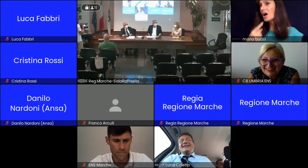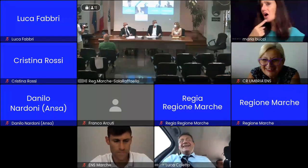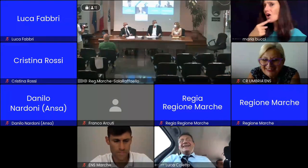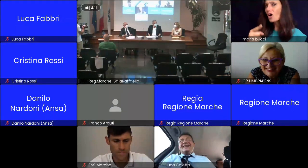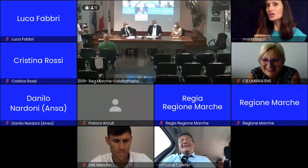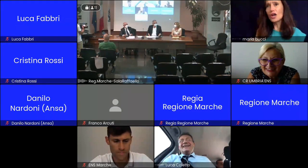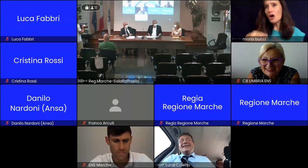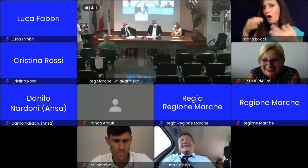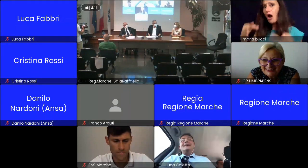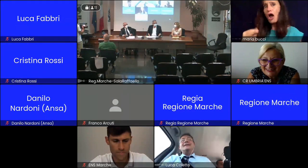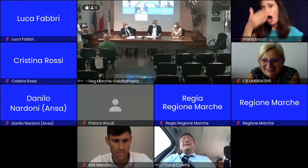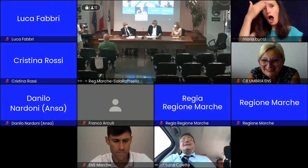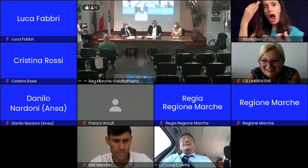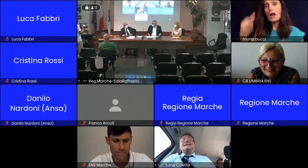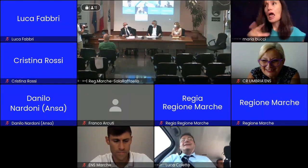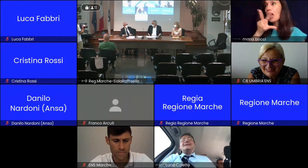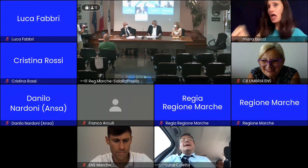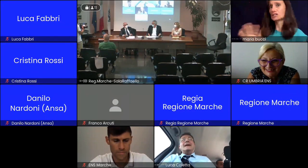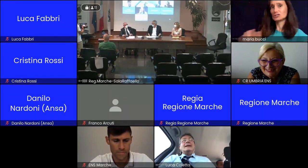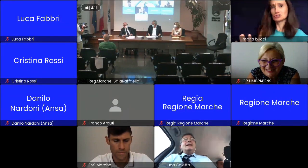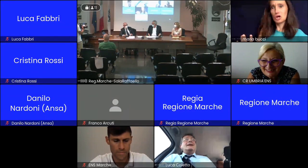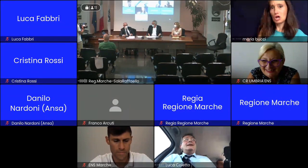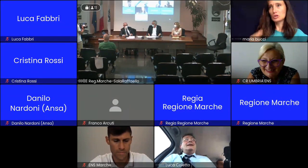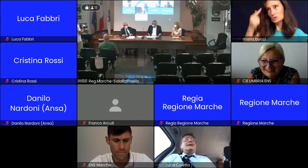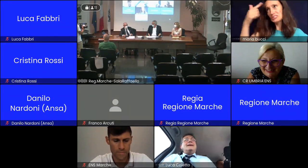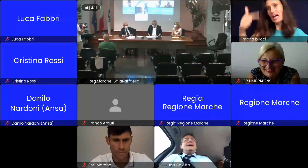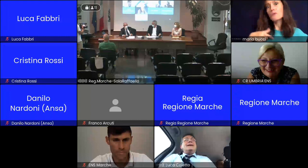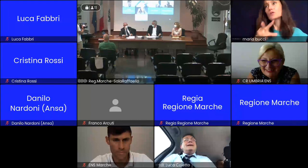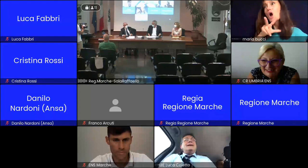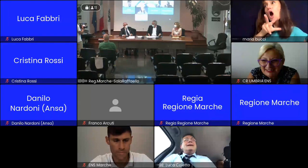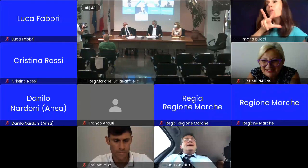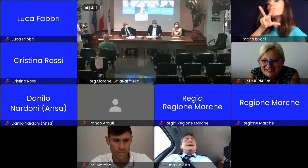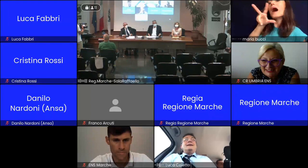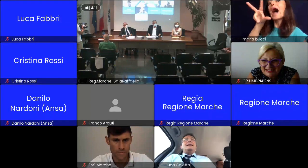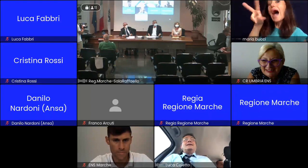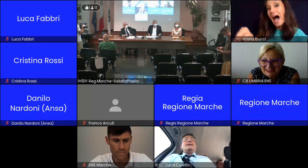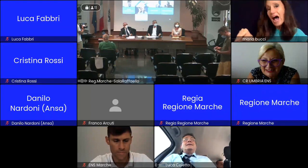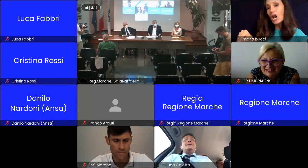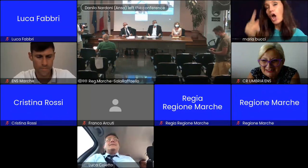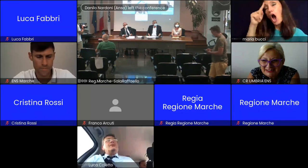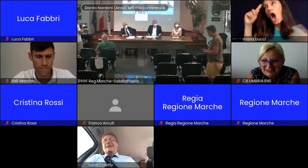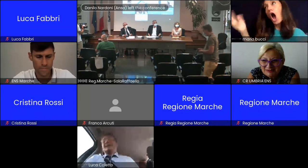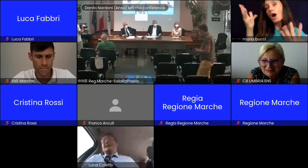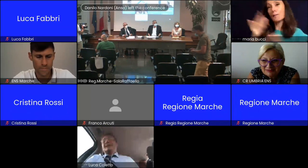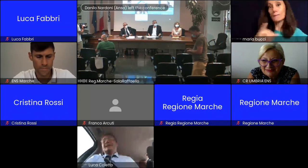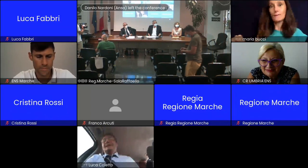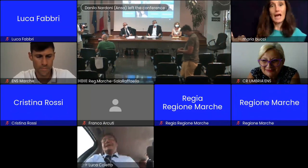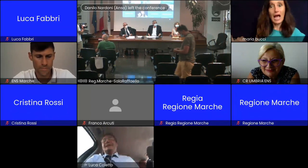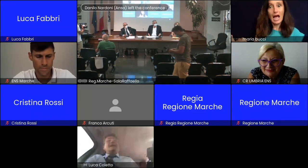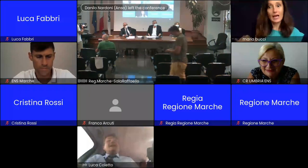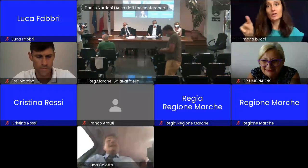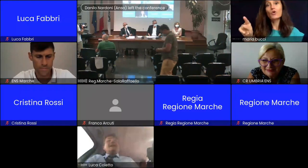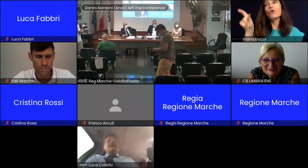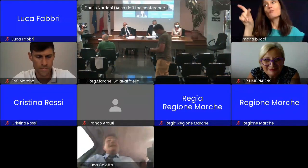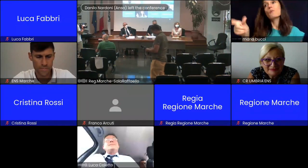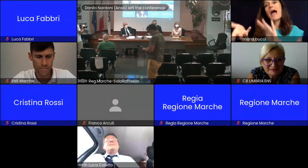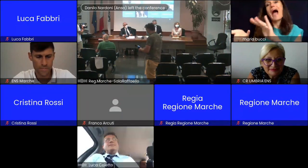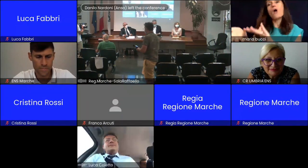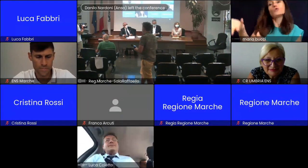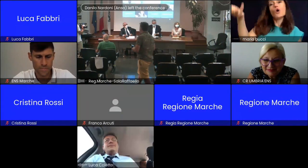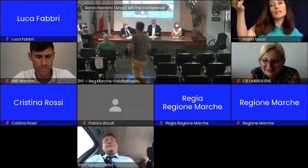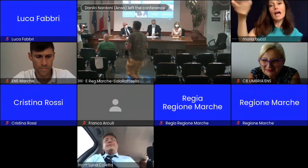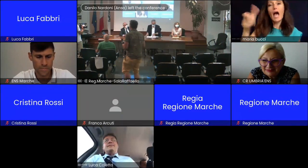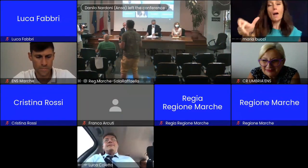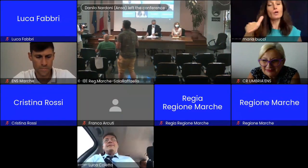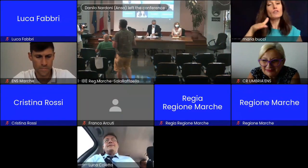cosa non parlo per caso, lo sei, no, sei un'autorità per competenza, per rigore morale. No,